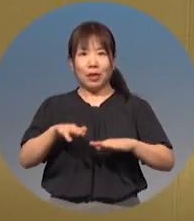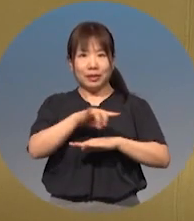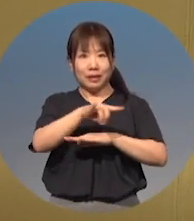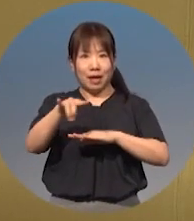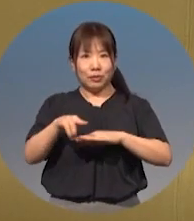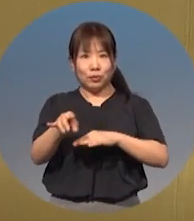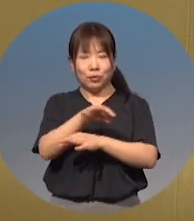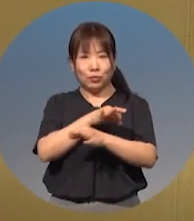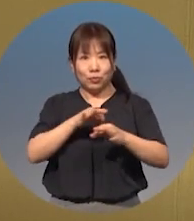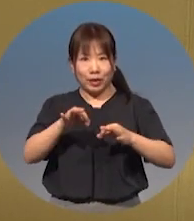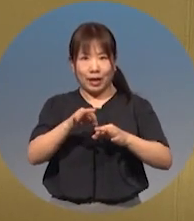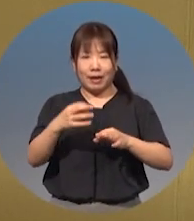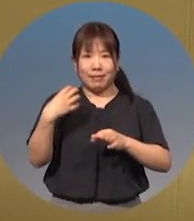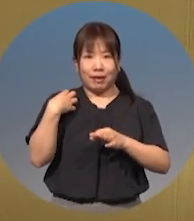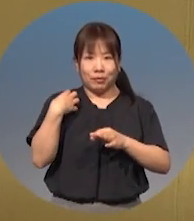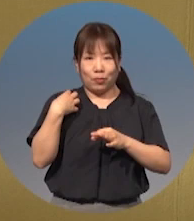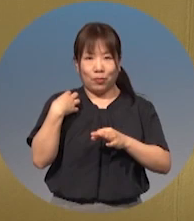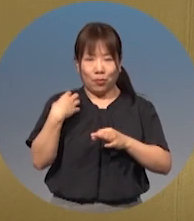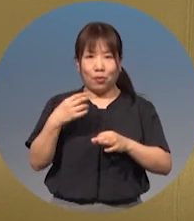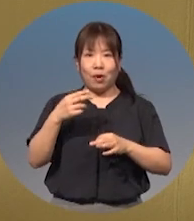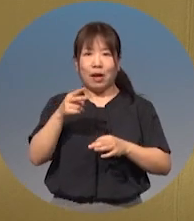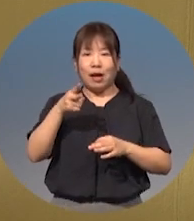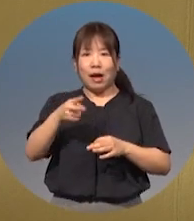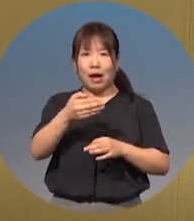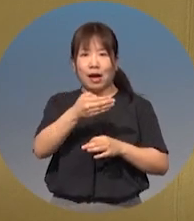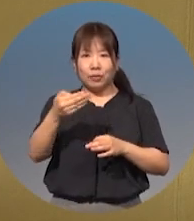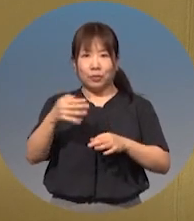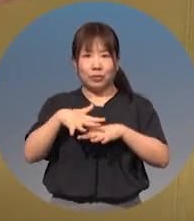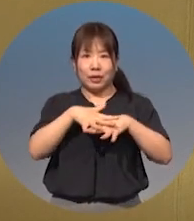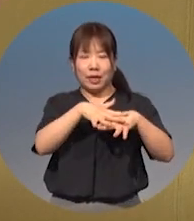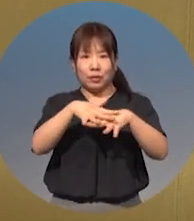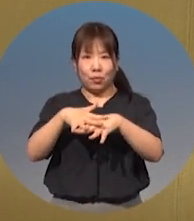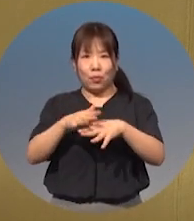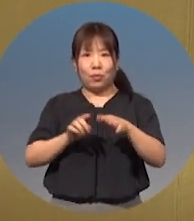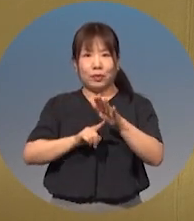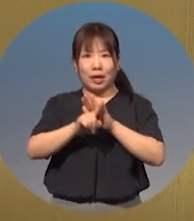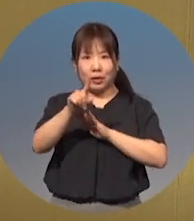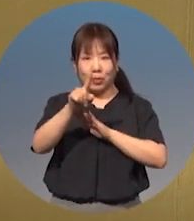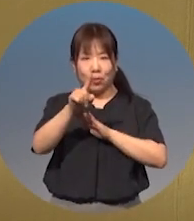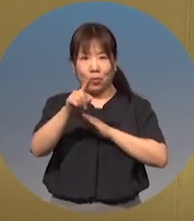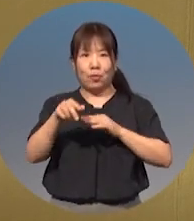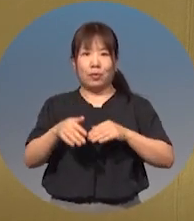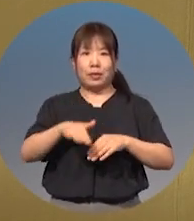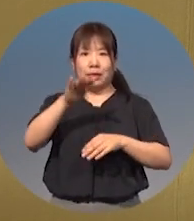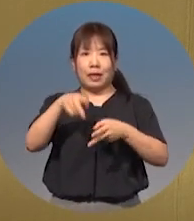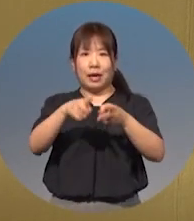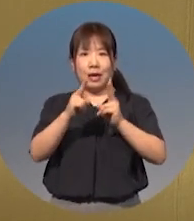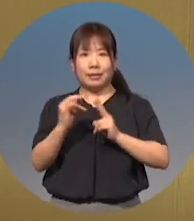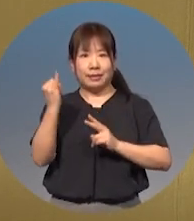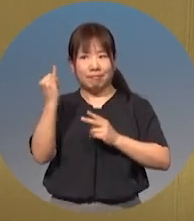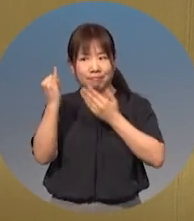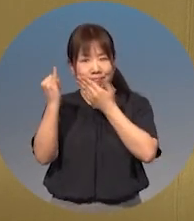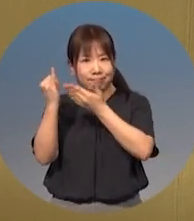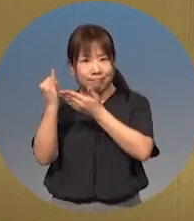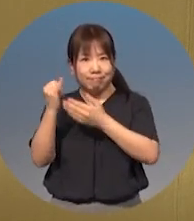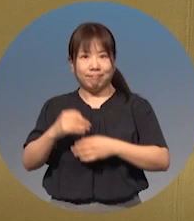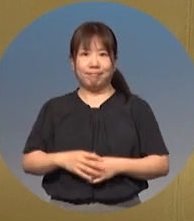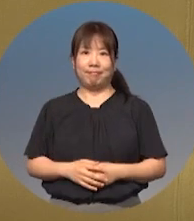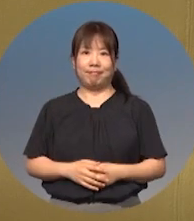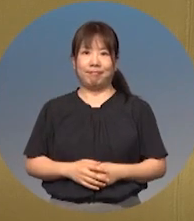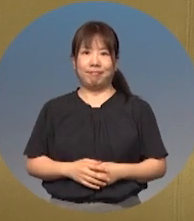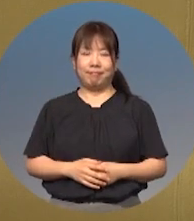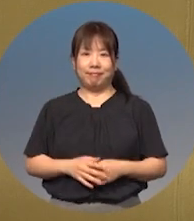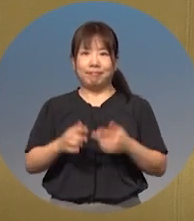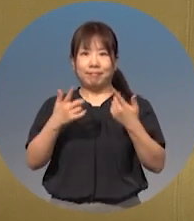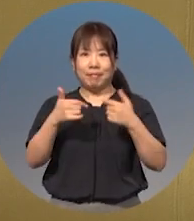企画運営に携わるマグネット代表の高橋さんに話を伺いました継続してきてる子たち